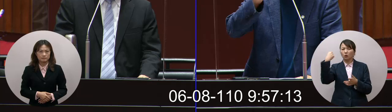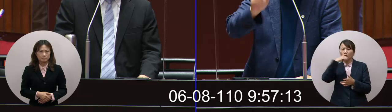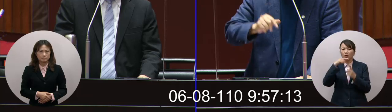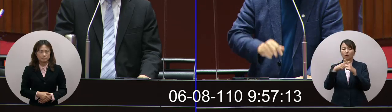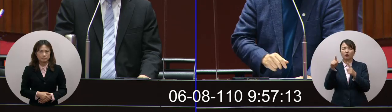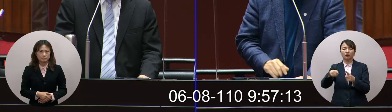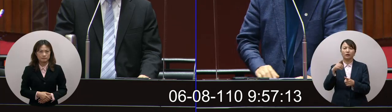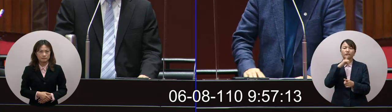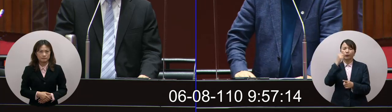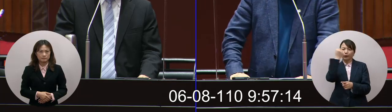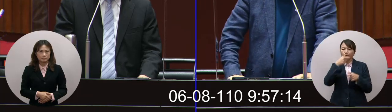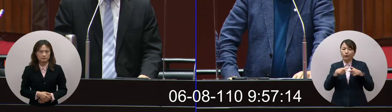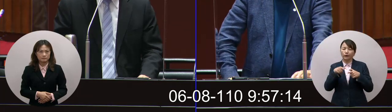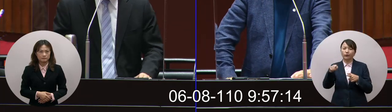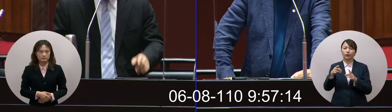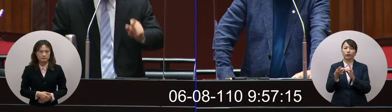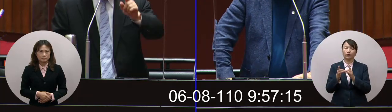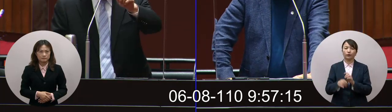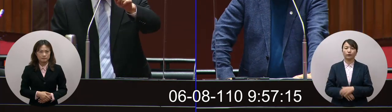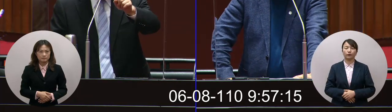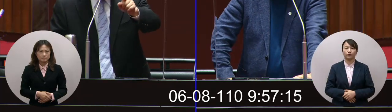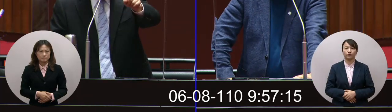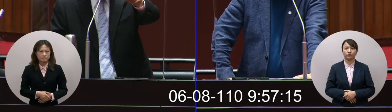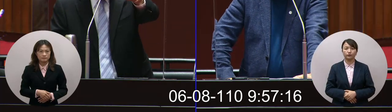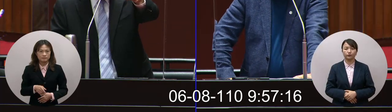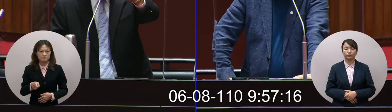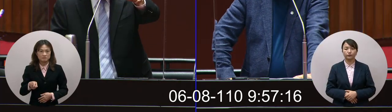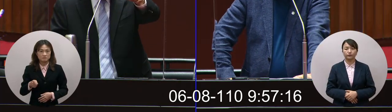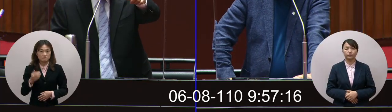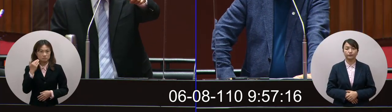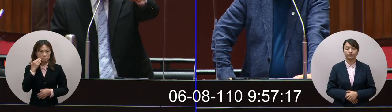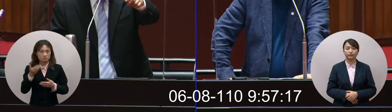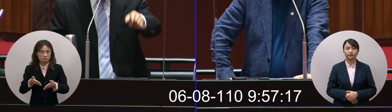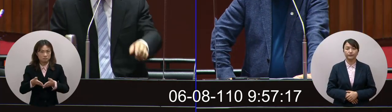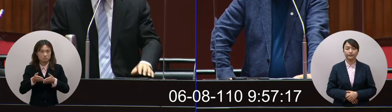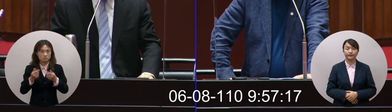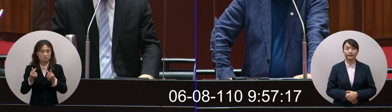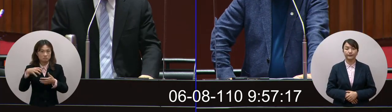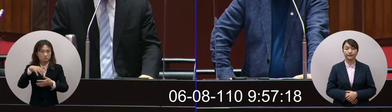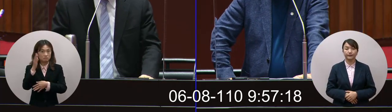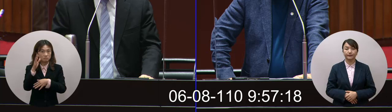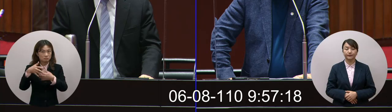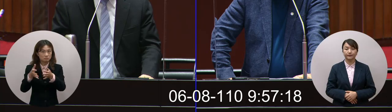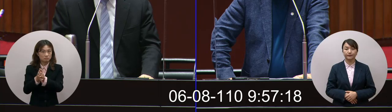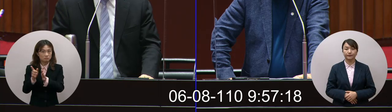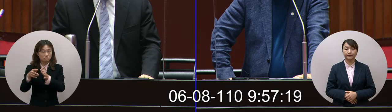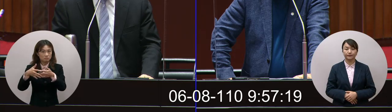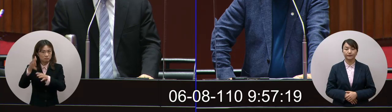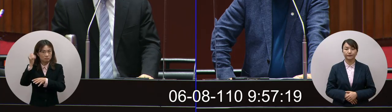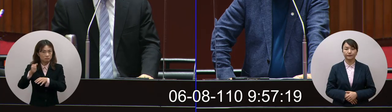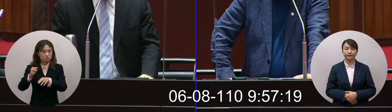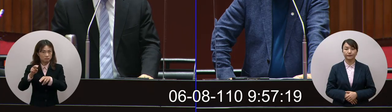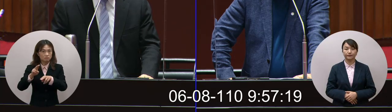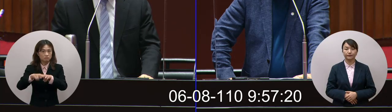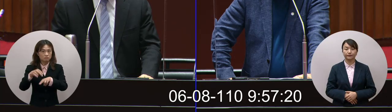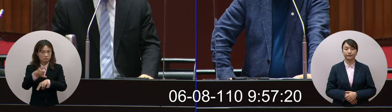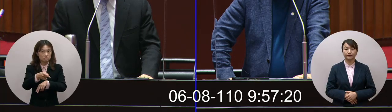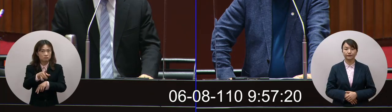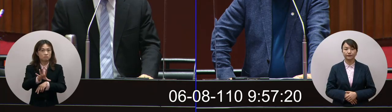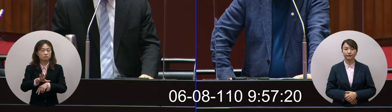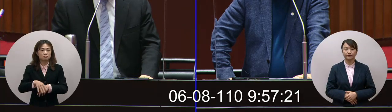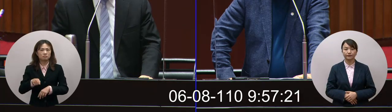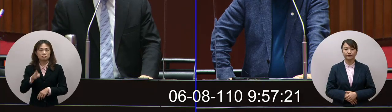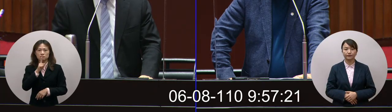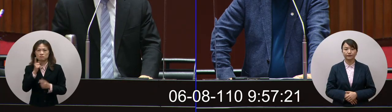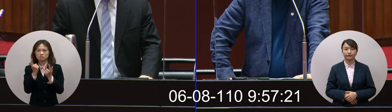咧讲，叫做歹心啦。 境界重要干部内政部市部长坐伫啊，叫伊，你讲台北市的警